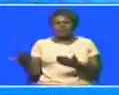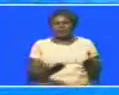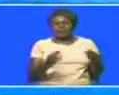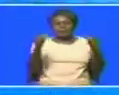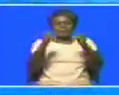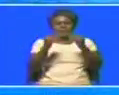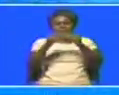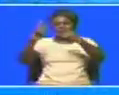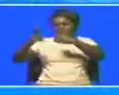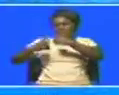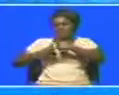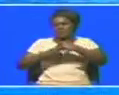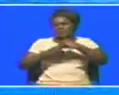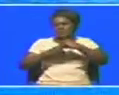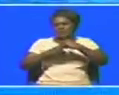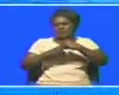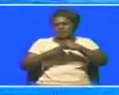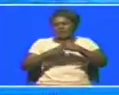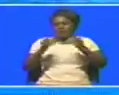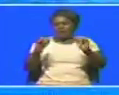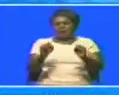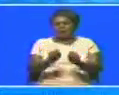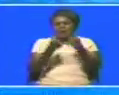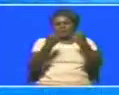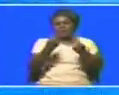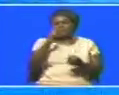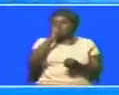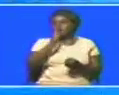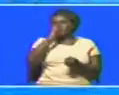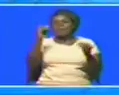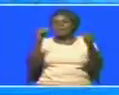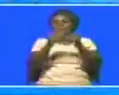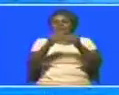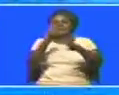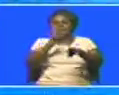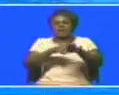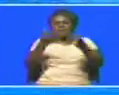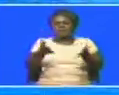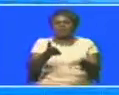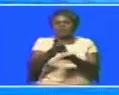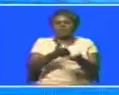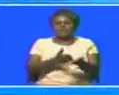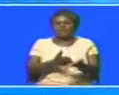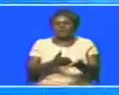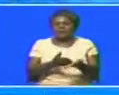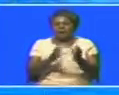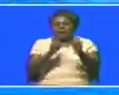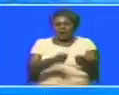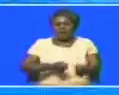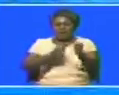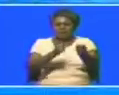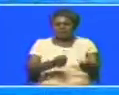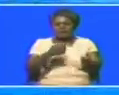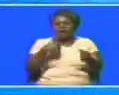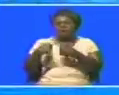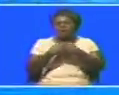Mkutano wa saba kuhusu nafaka unafanyika Dar es Salaam nchini Tanzania, na mkutano huo unafanyika wakati huu sekta ya nafaka barani Afrika ikikabiliwa